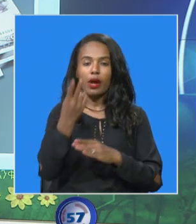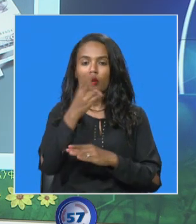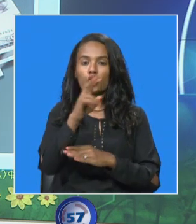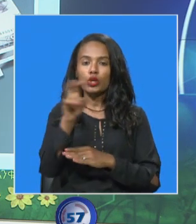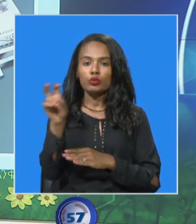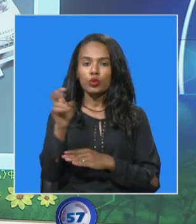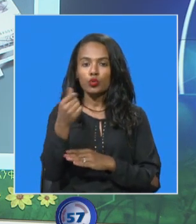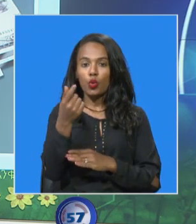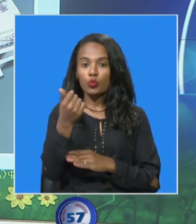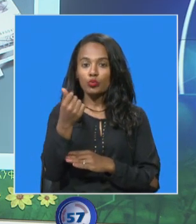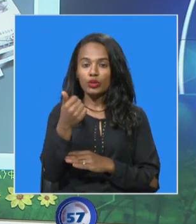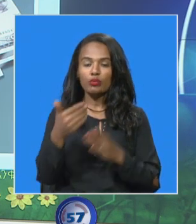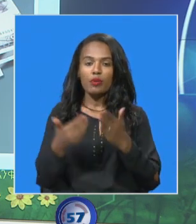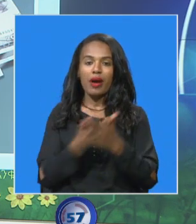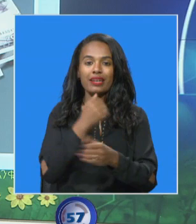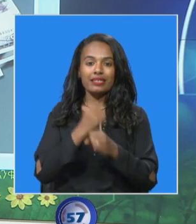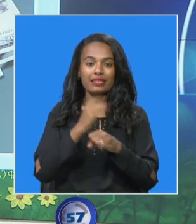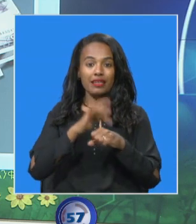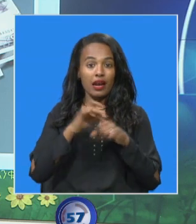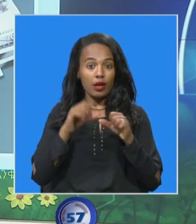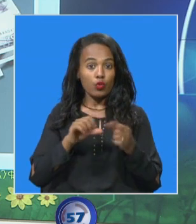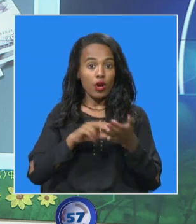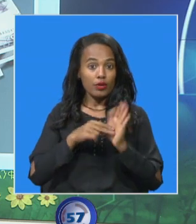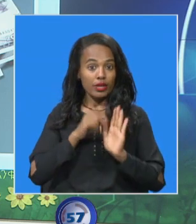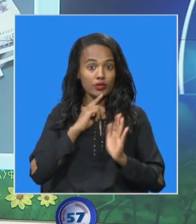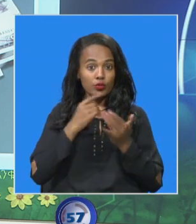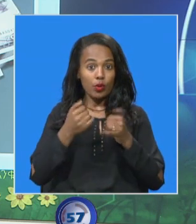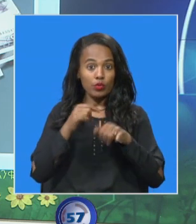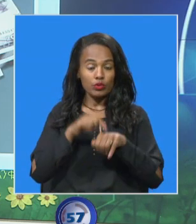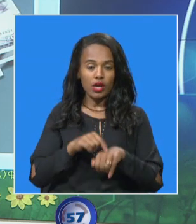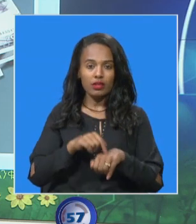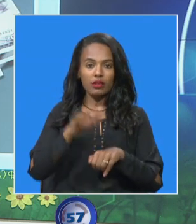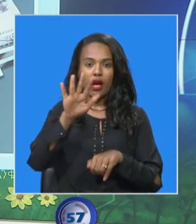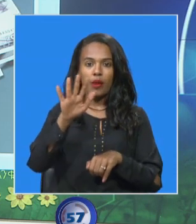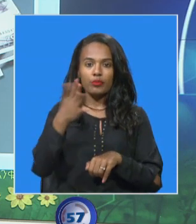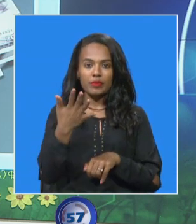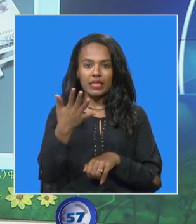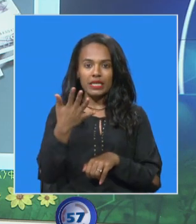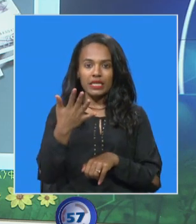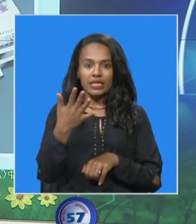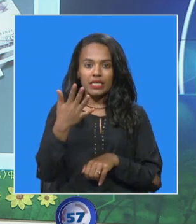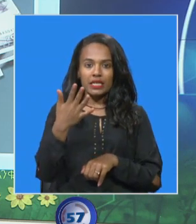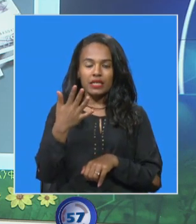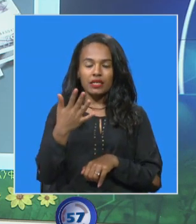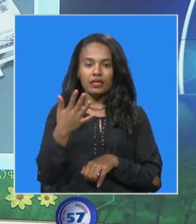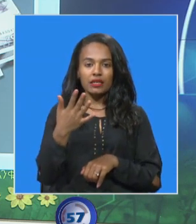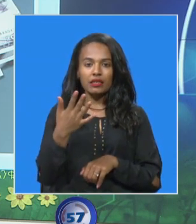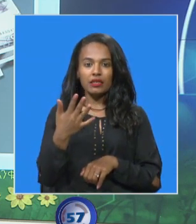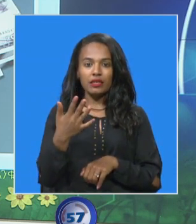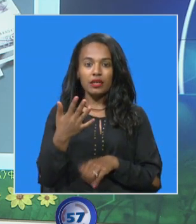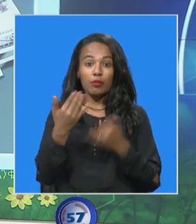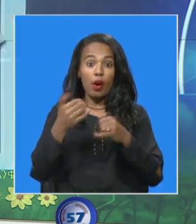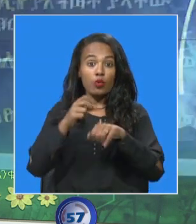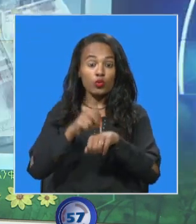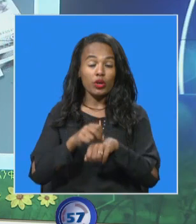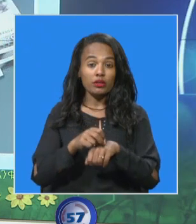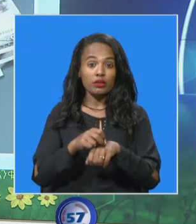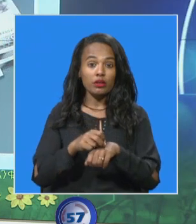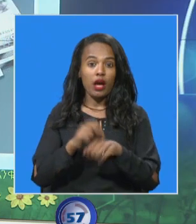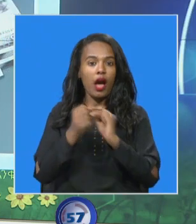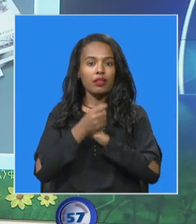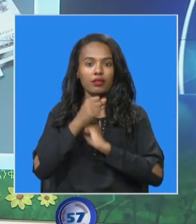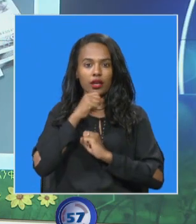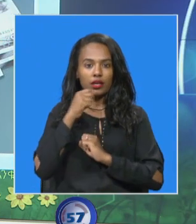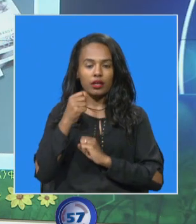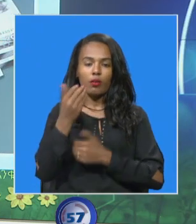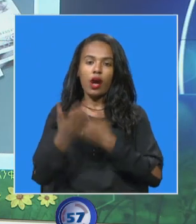200 የብር ኖትም በአዲስ ስራ ላይ ውሏል ማለት ነው። በአሁኑ ወቅት የአምስት ብር ኖት እንግዲህ በአሁኑ ወቅት